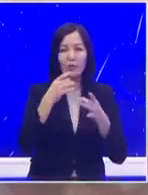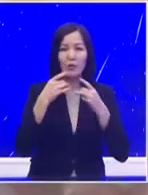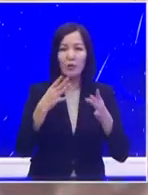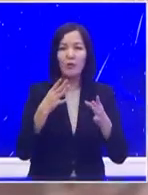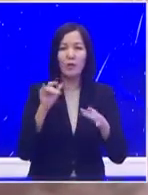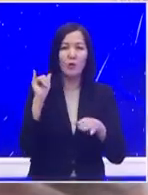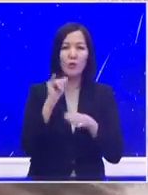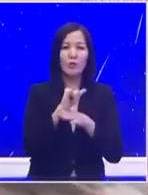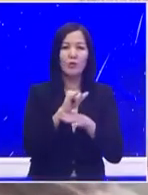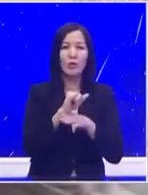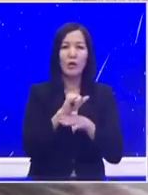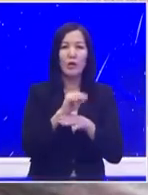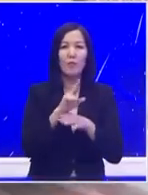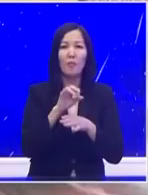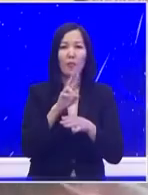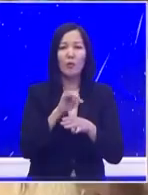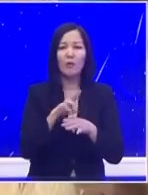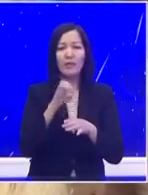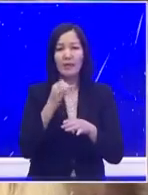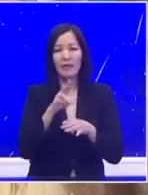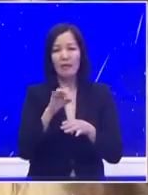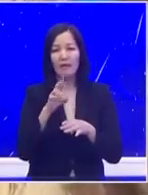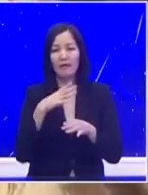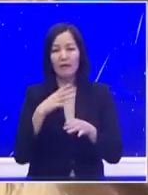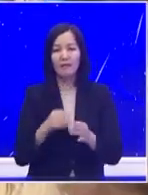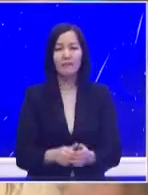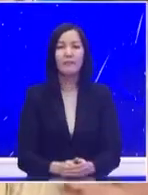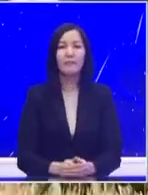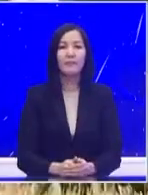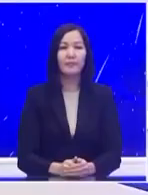в гости Пола Маккартни и Тейлор Свифт.